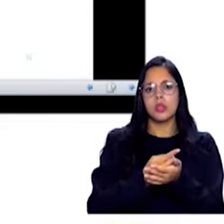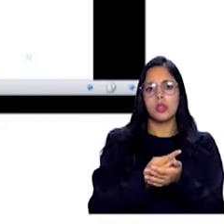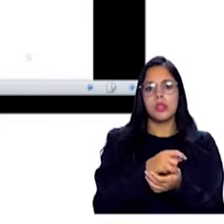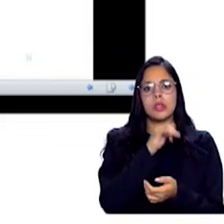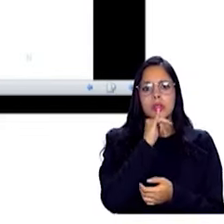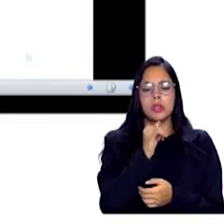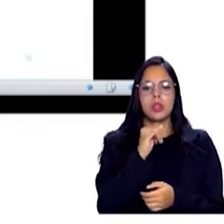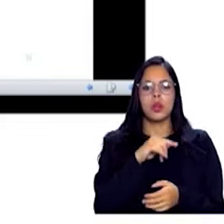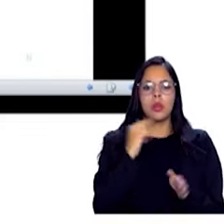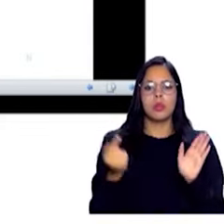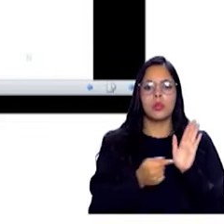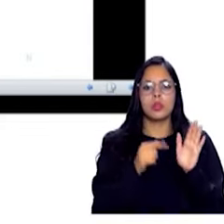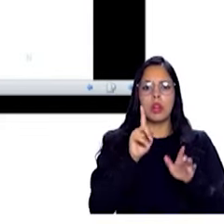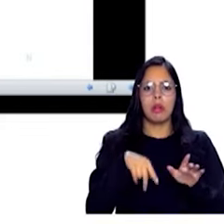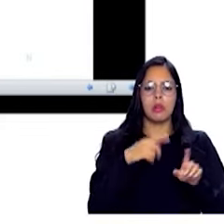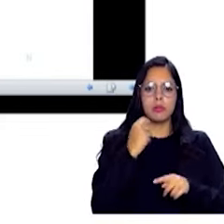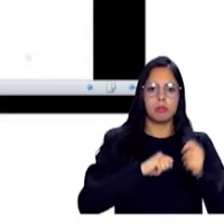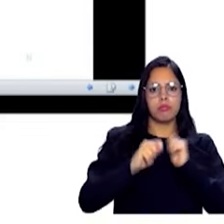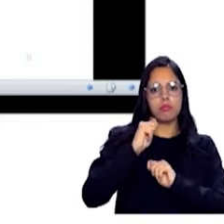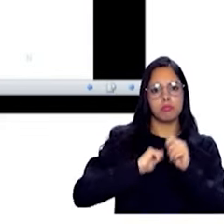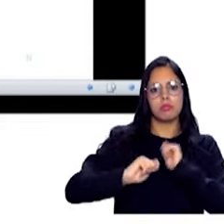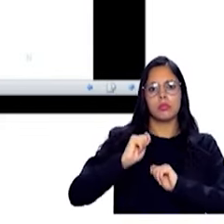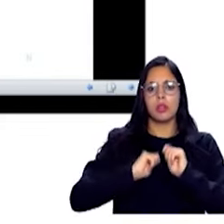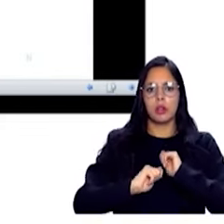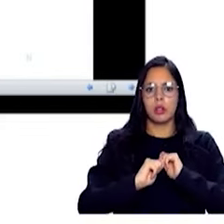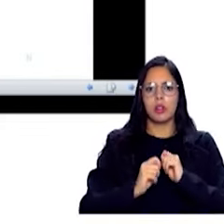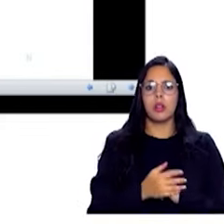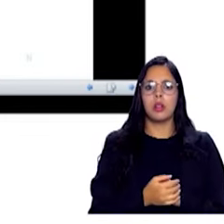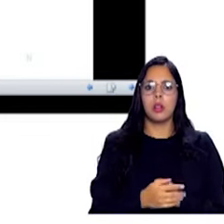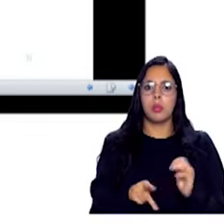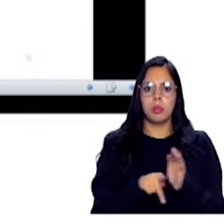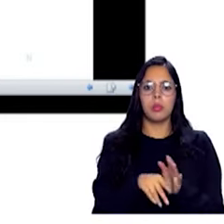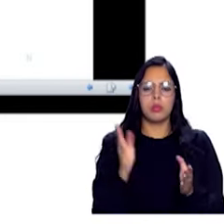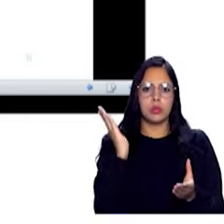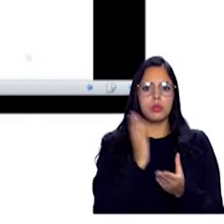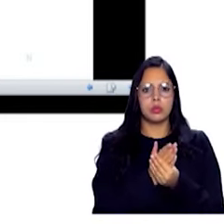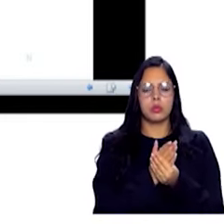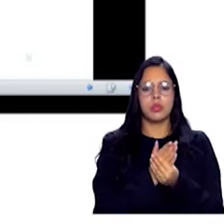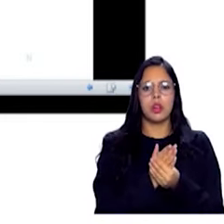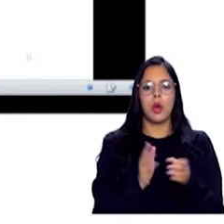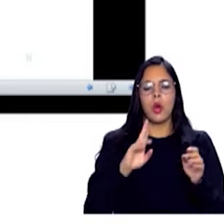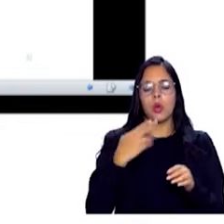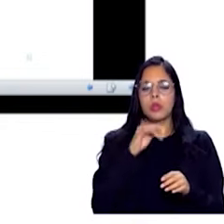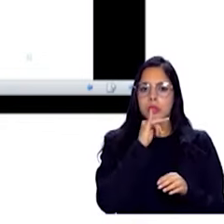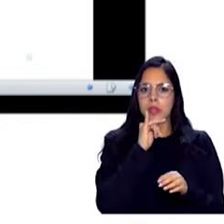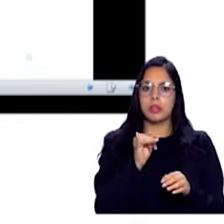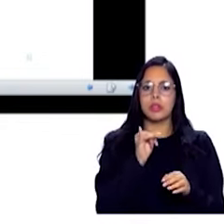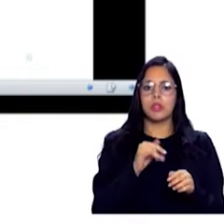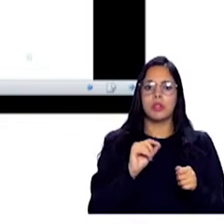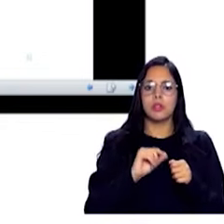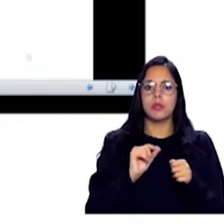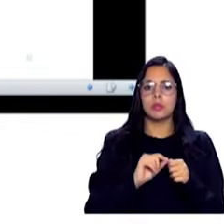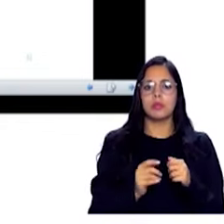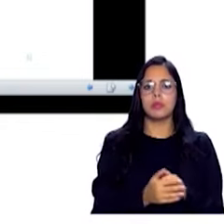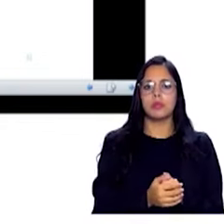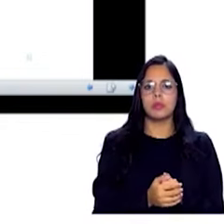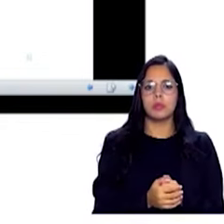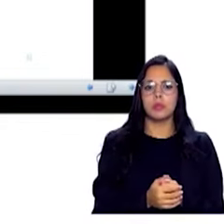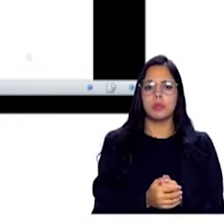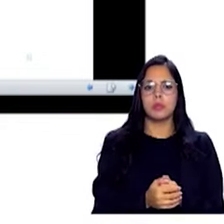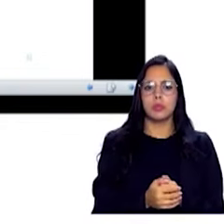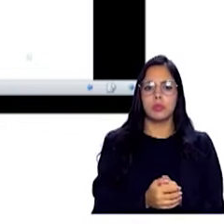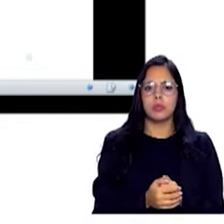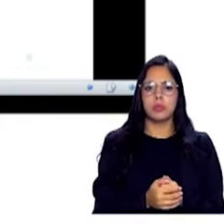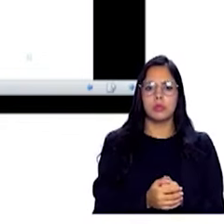correttezza Della decisione di Quel caso oppure se lo fa con scopi differenti e mi pare che Sia proprio questo che